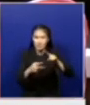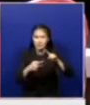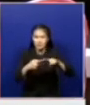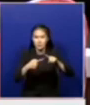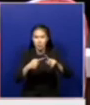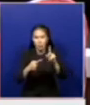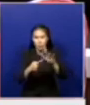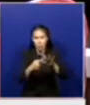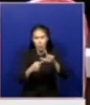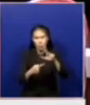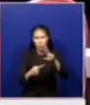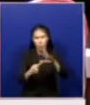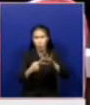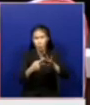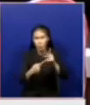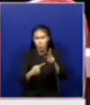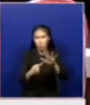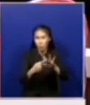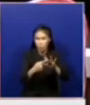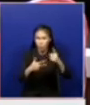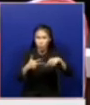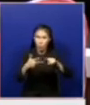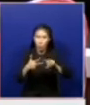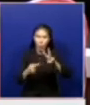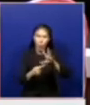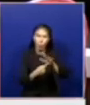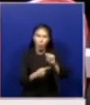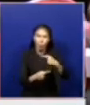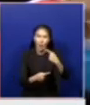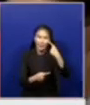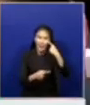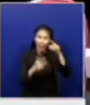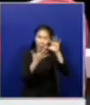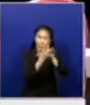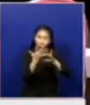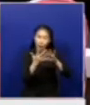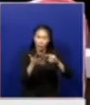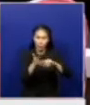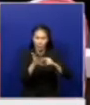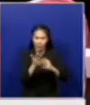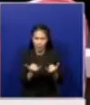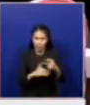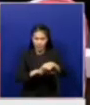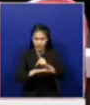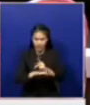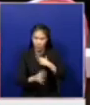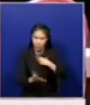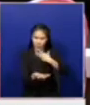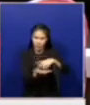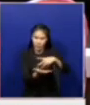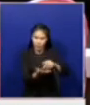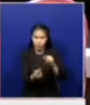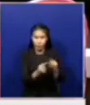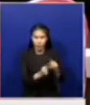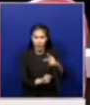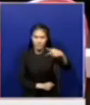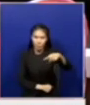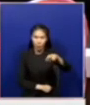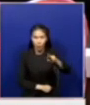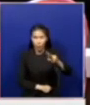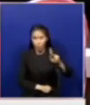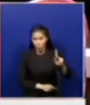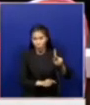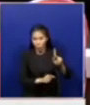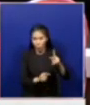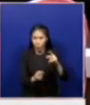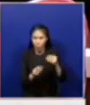คุและตำบลวังตามัวท่านประธานที่เคารพครับพระราชกำหนดฉบับแรกที่พิ